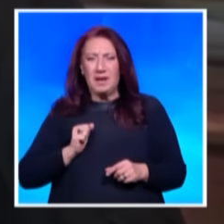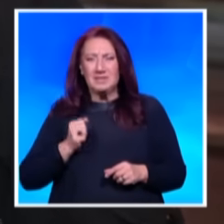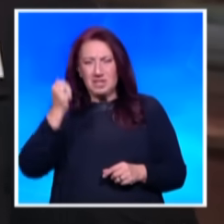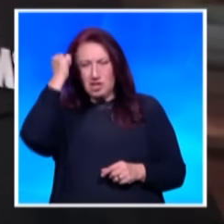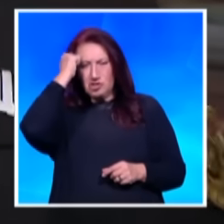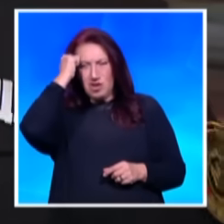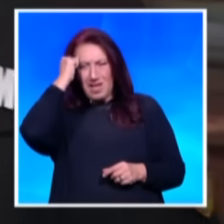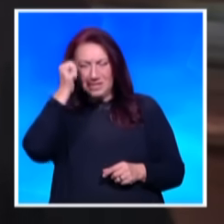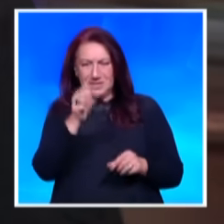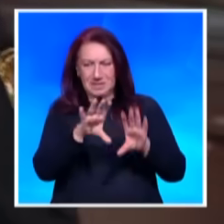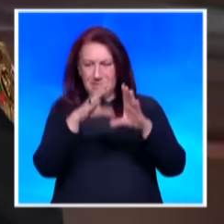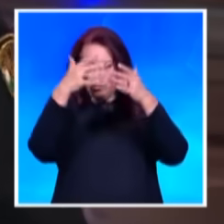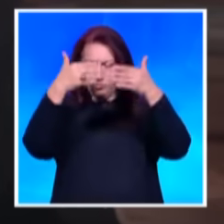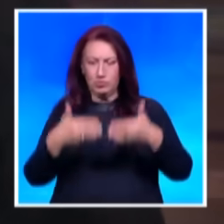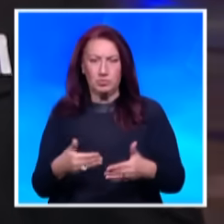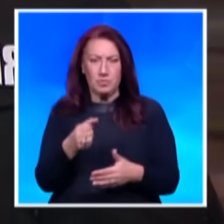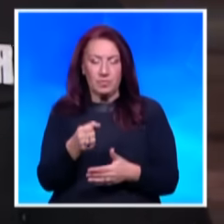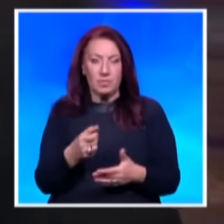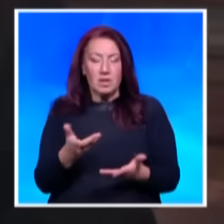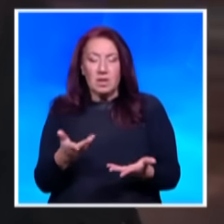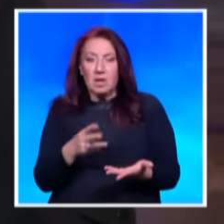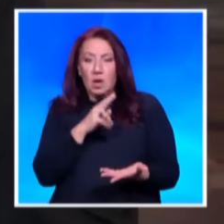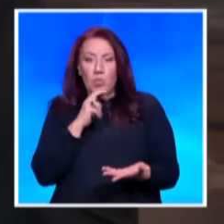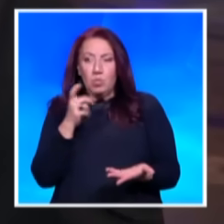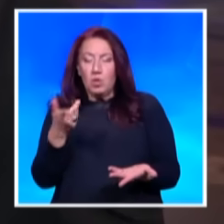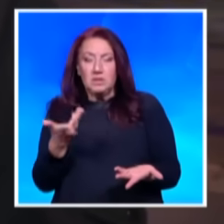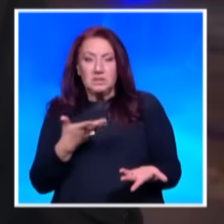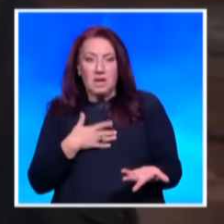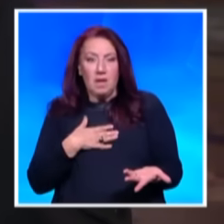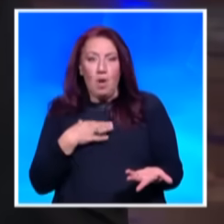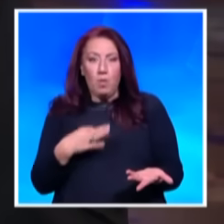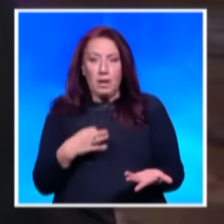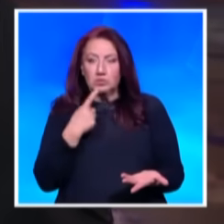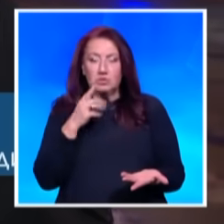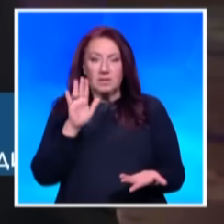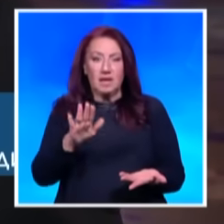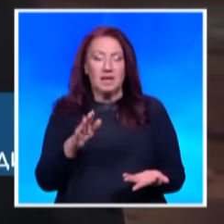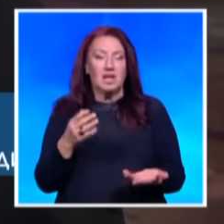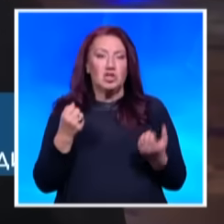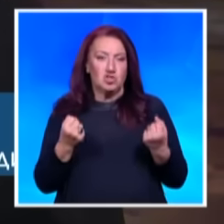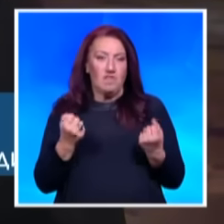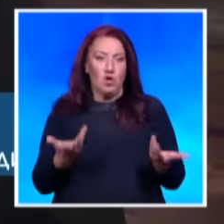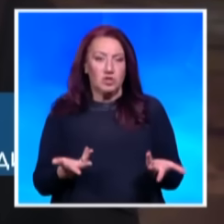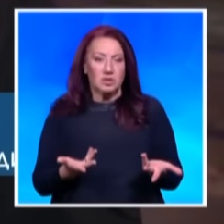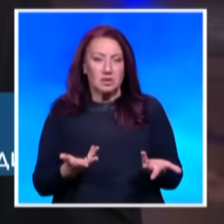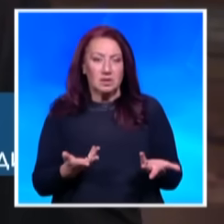бронежилетки, които бяха застрашени техния живот и здраве. Почнаха, както видяхте,